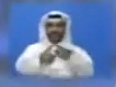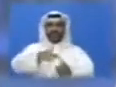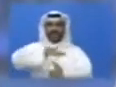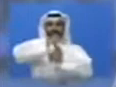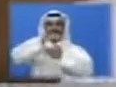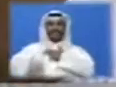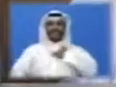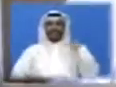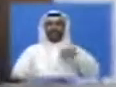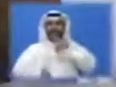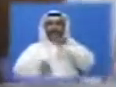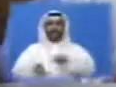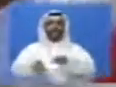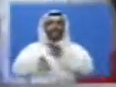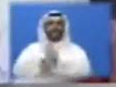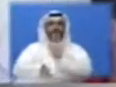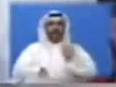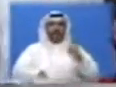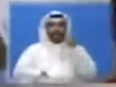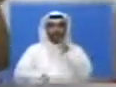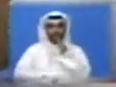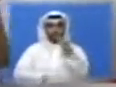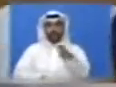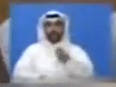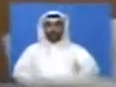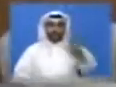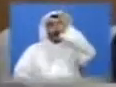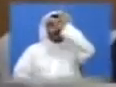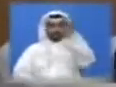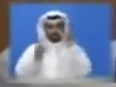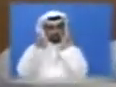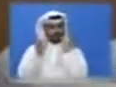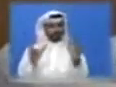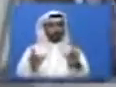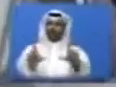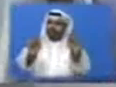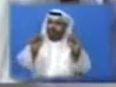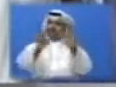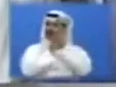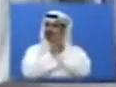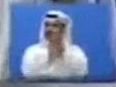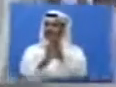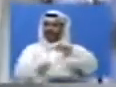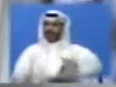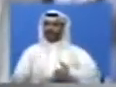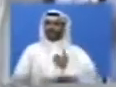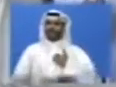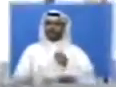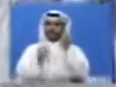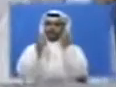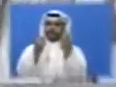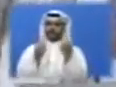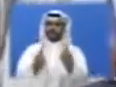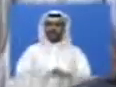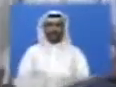رئيس مجلس الأمة يؤكد أن رجال الأمن في الكويت يقدمون أروع الأمثلة على التضحية والإيثار.